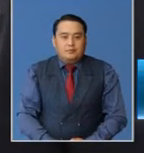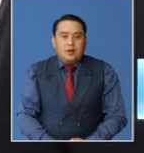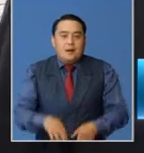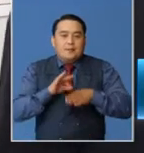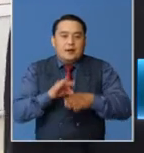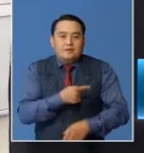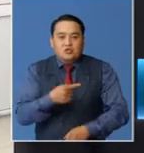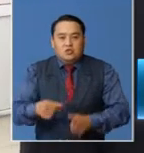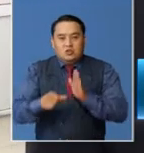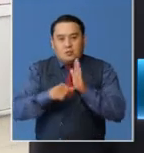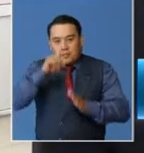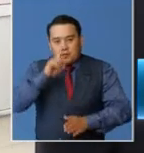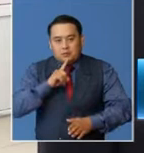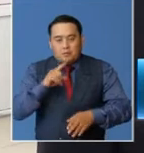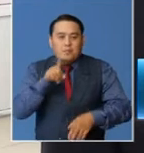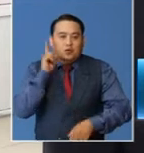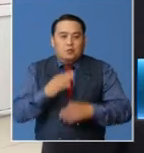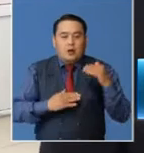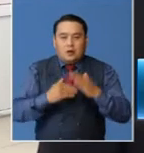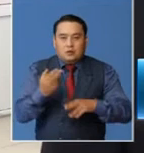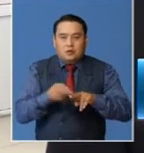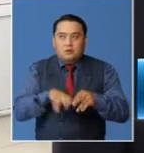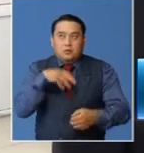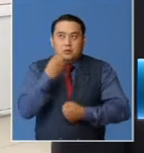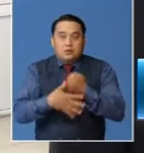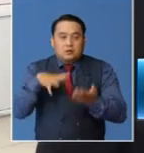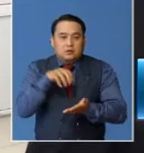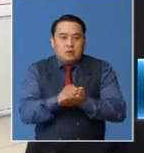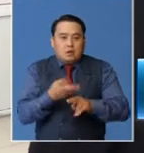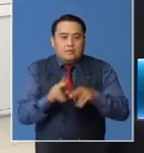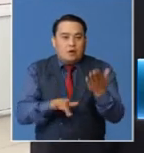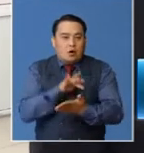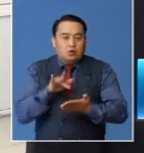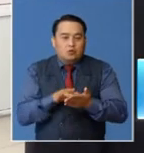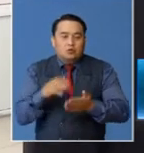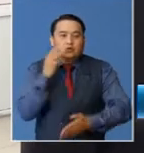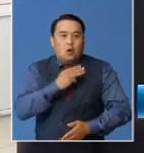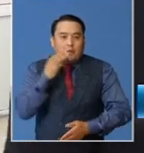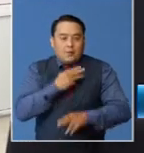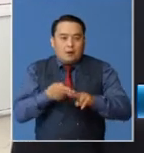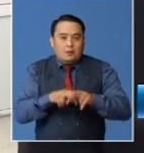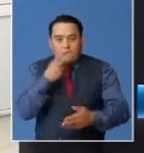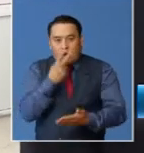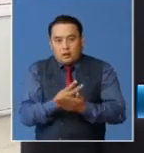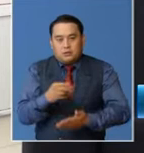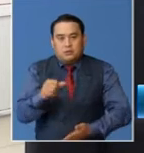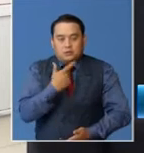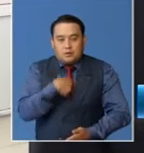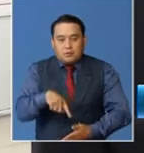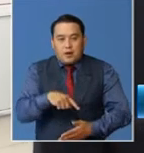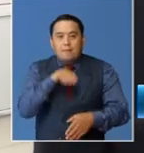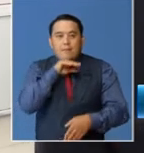Проходил в течение 6 месяцев молодежную практику в Центре занятости населения в городе Уштубе. Здесь я смог проявить себя, показал